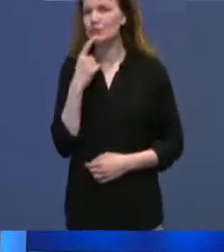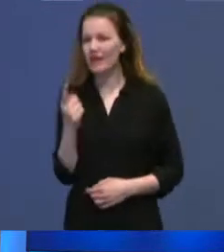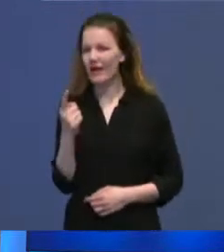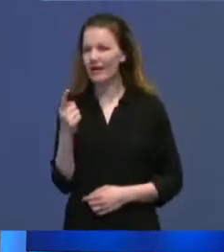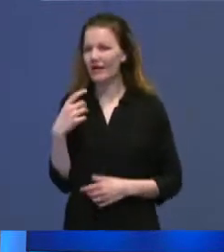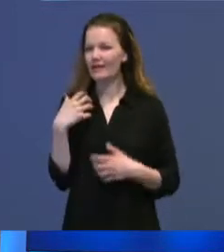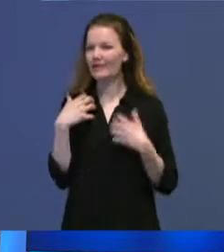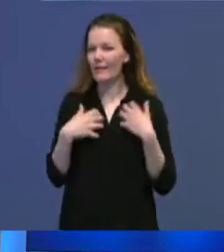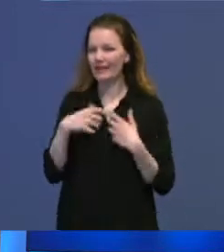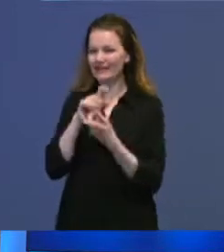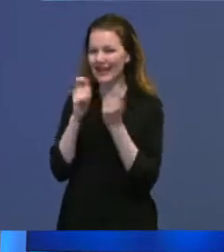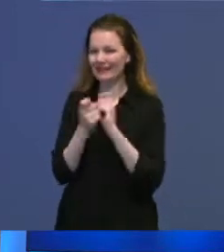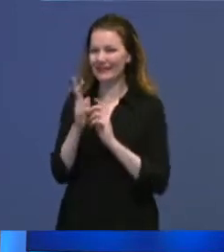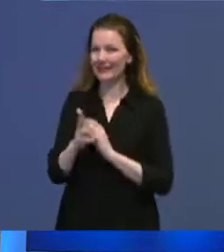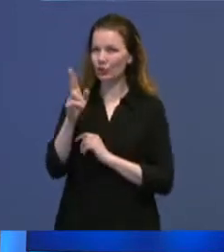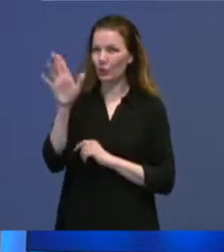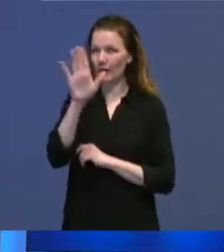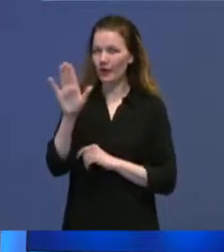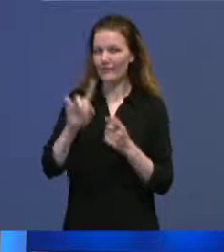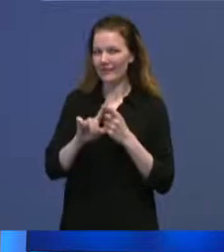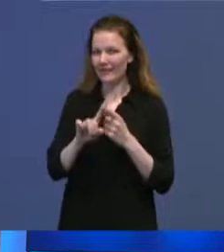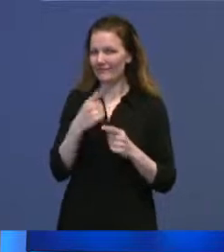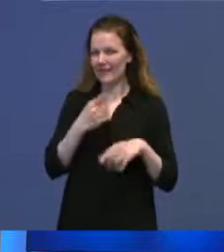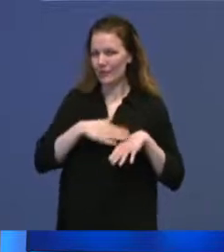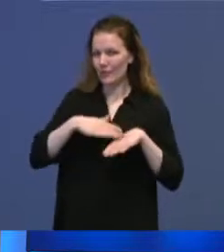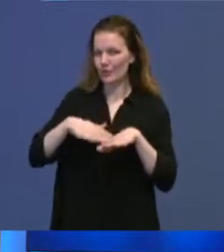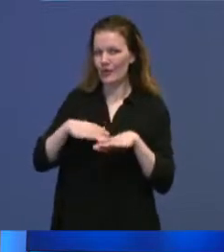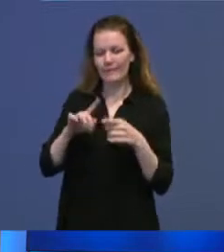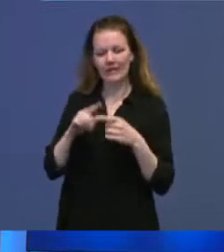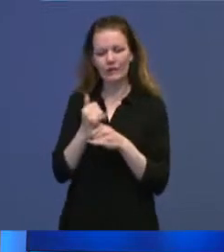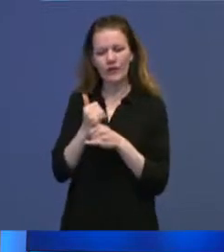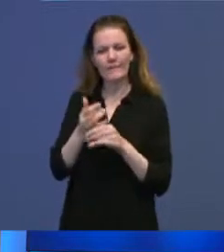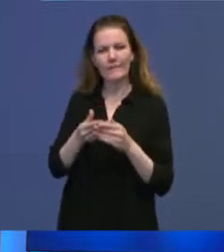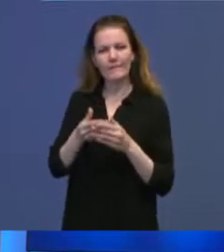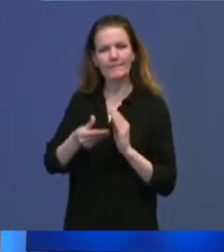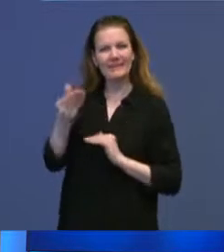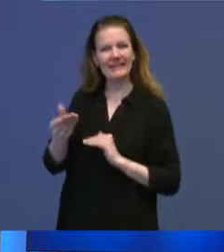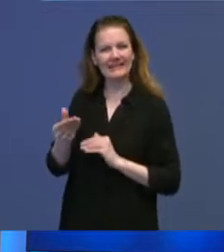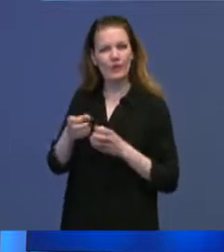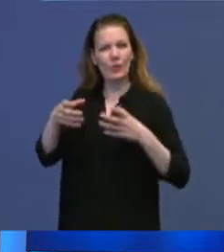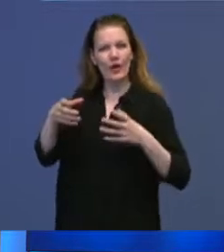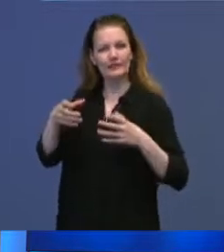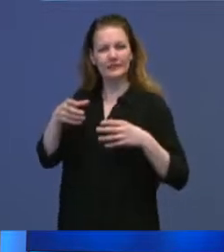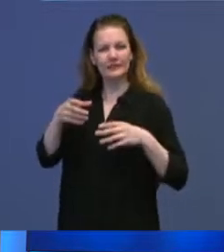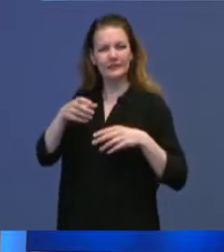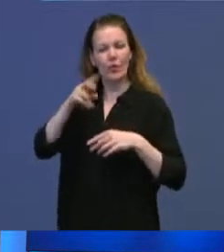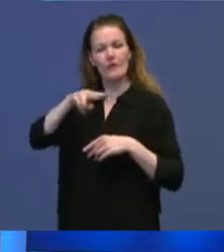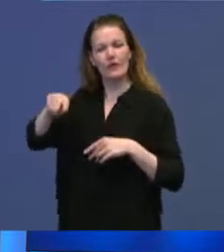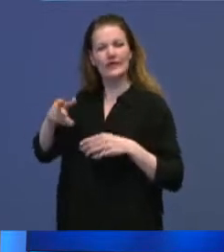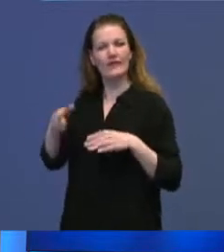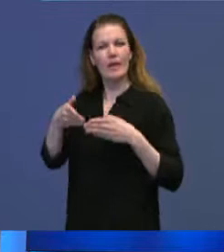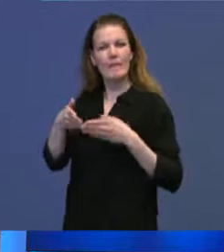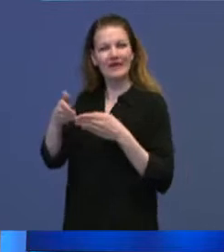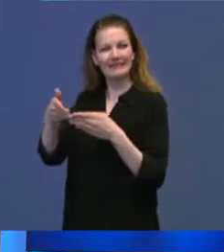ikke tatt høyde for. I hvilken grad er bevilgningene til økt overvåkning av den marine aktiviteten i nord